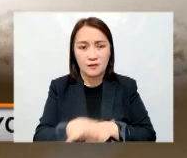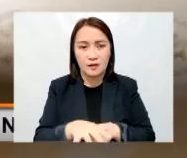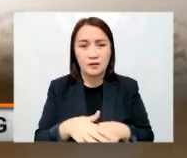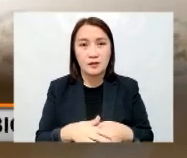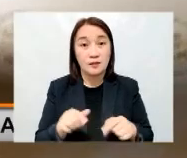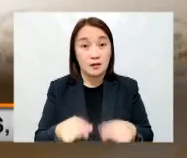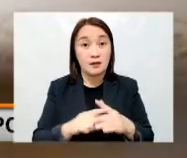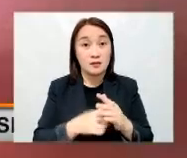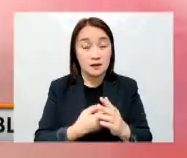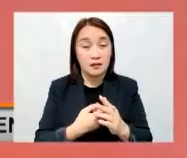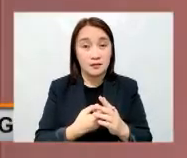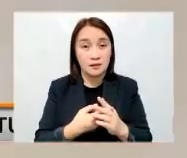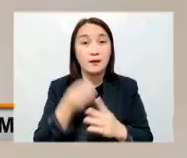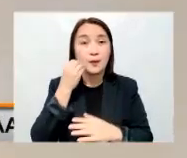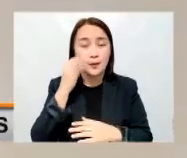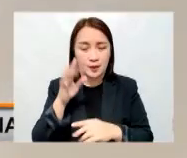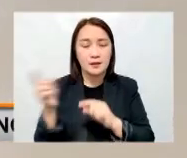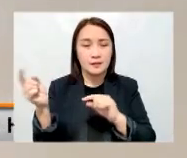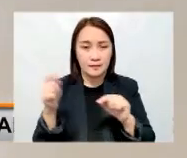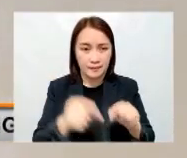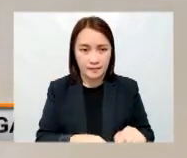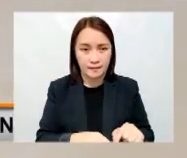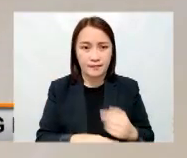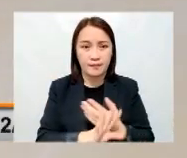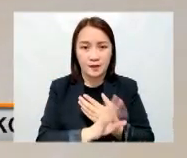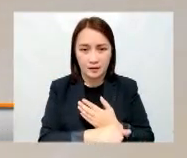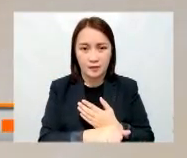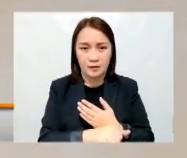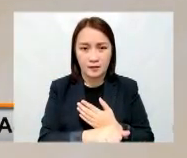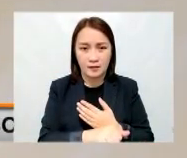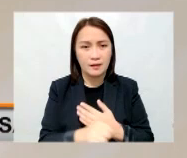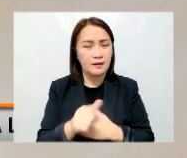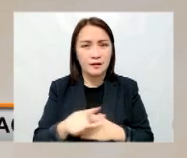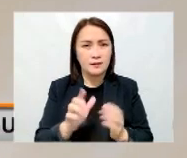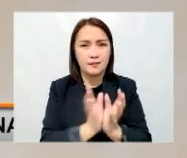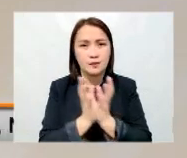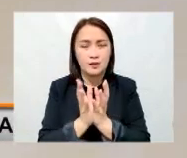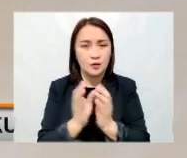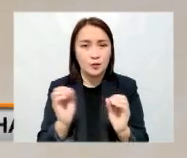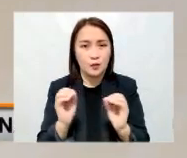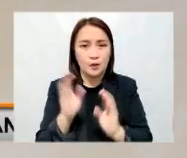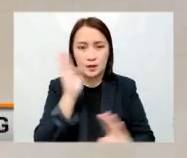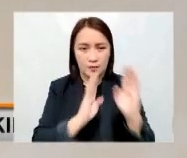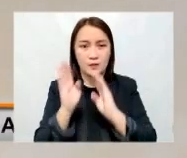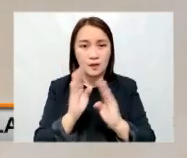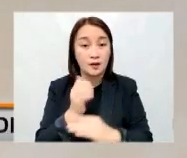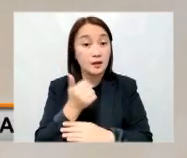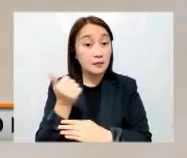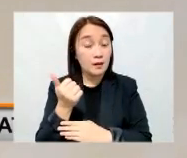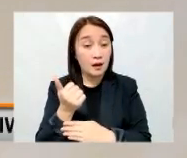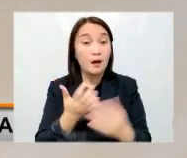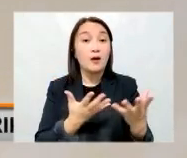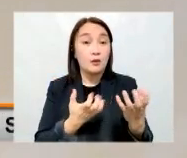pauwiin. Nagbabalikan na yung mga community, walang problema yan. Yung iba, ang gusto nila,